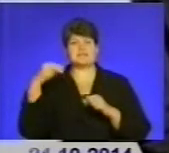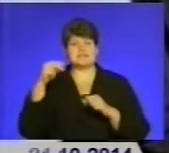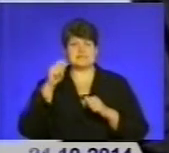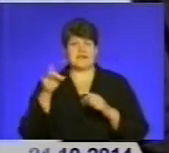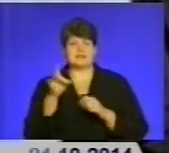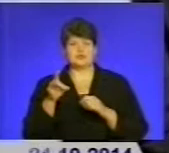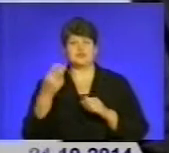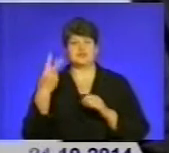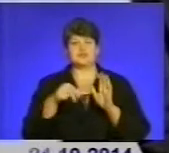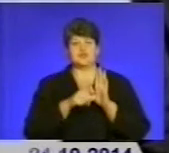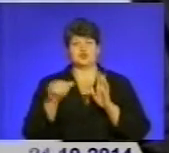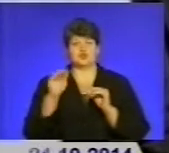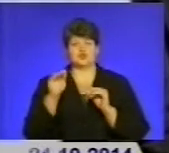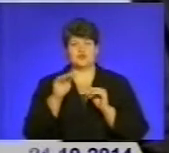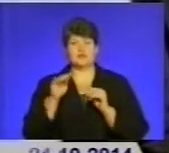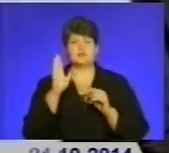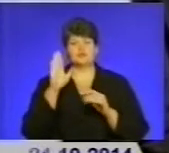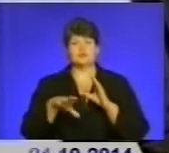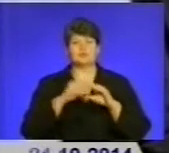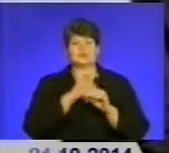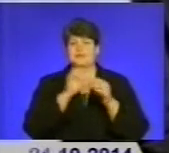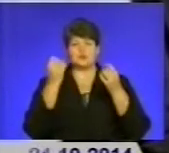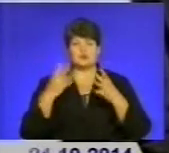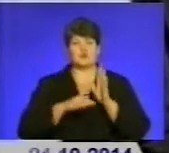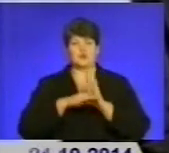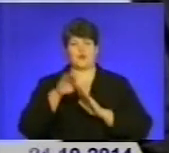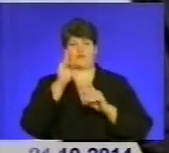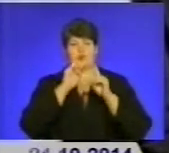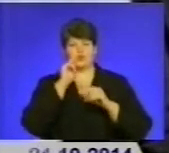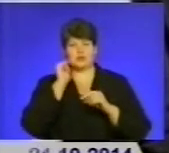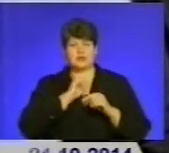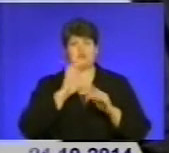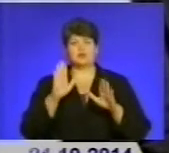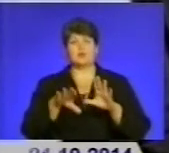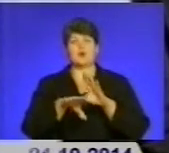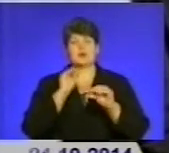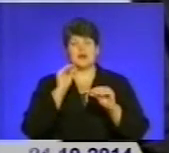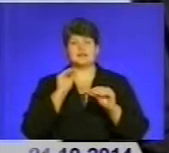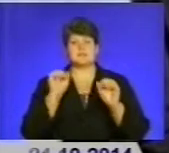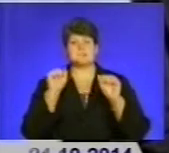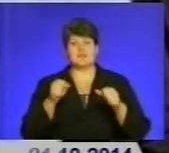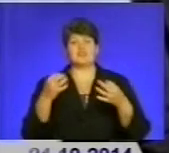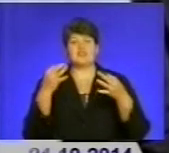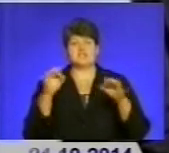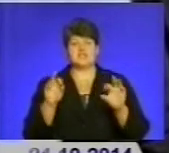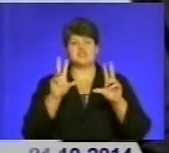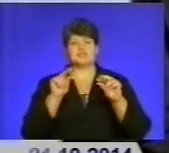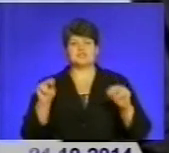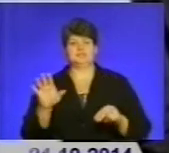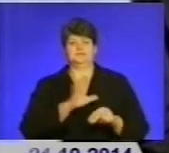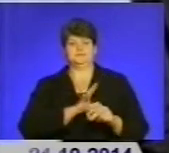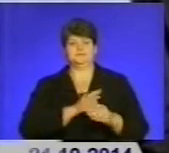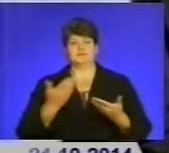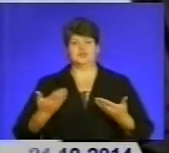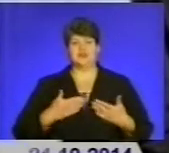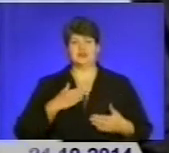жовтня ми обиратимемо не просто Верховну Раду України, ми обиратимемо право на вільне, щасливе, заможне життя нас